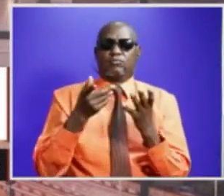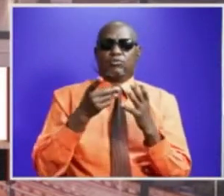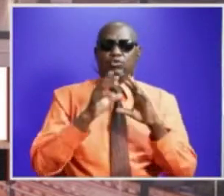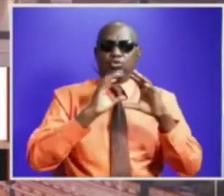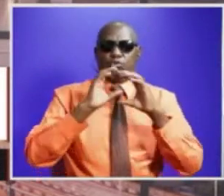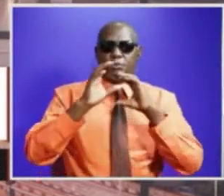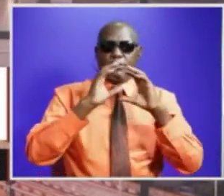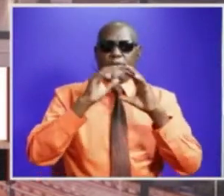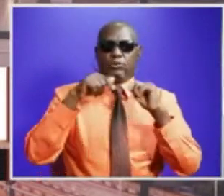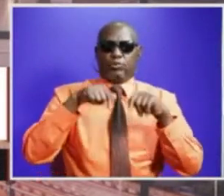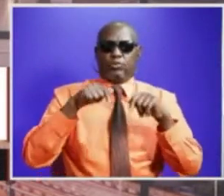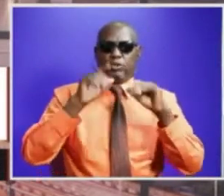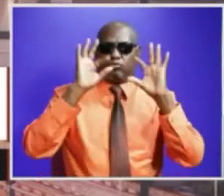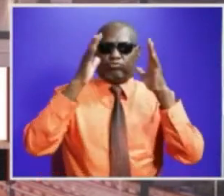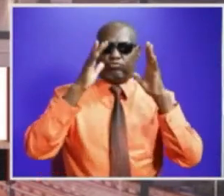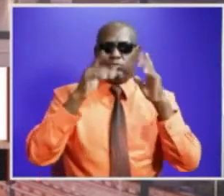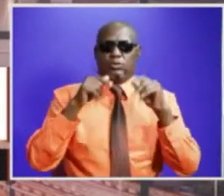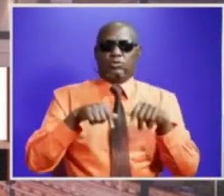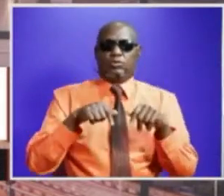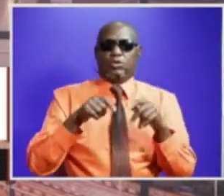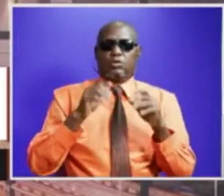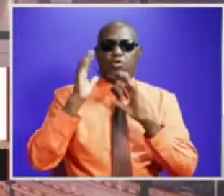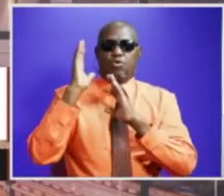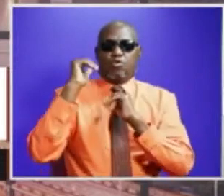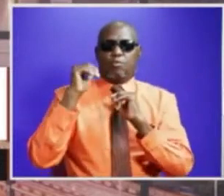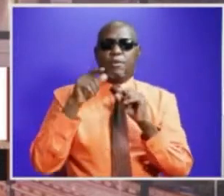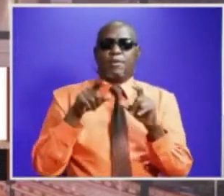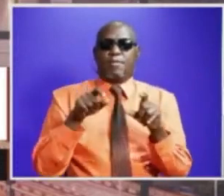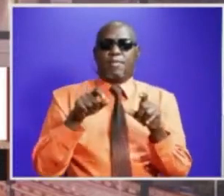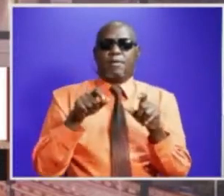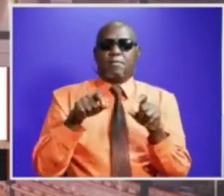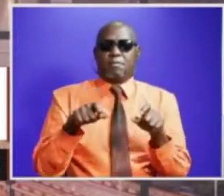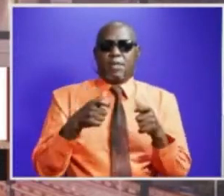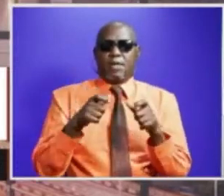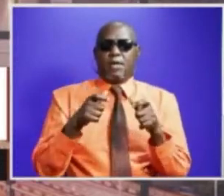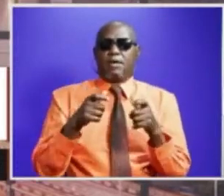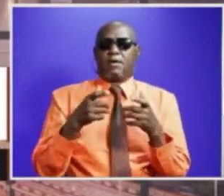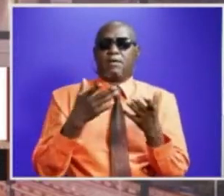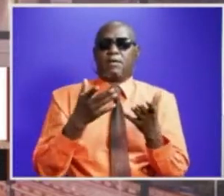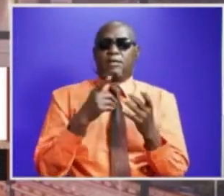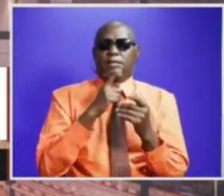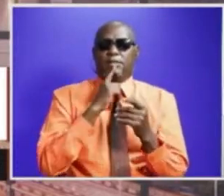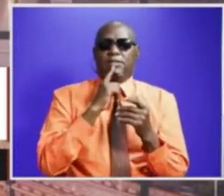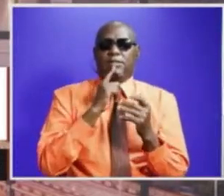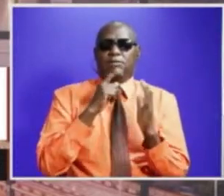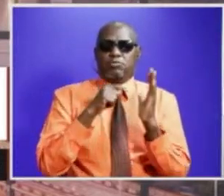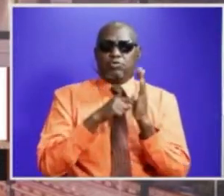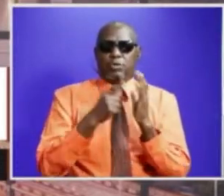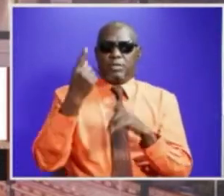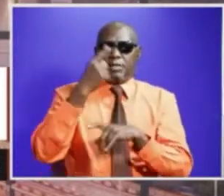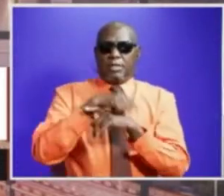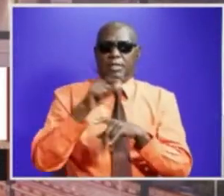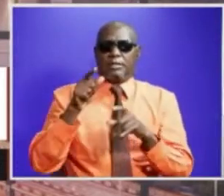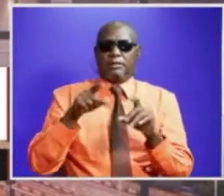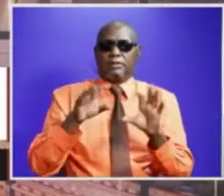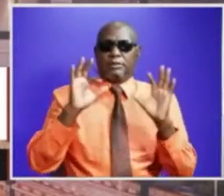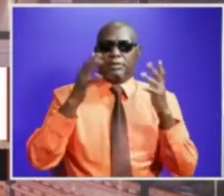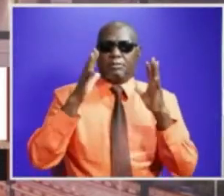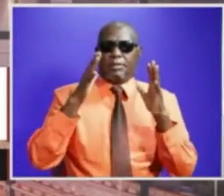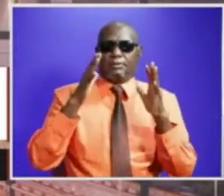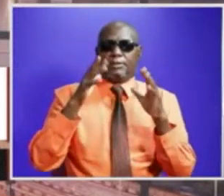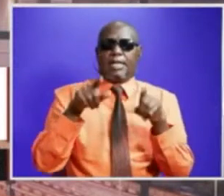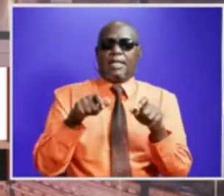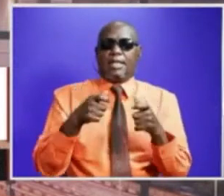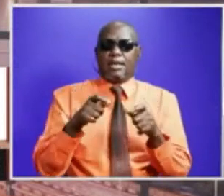kuadhimisha siku hii, watangazaji wa Hope Media kitengo cha Hope FM wameonekana kutambua siku hii na kusherehekea redio kama chombo